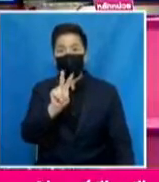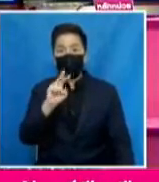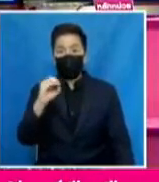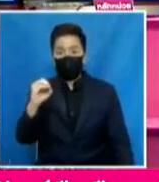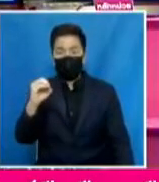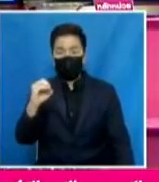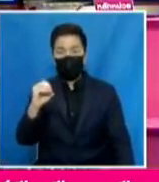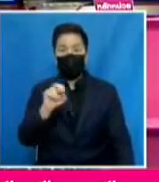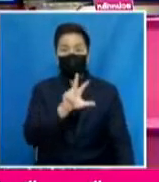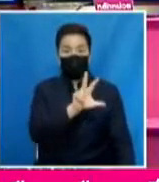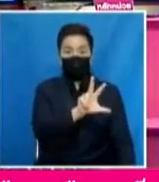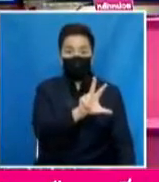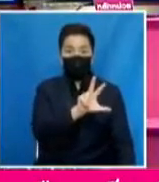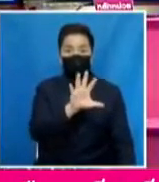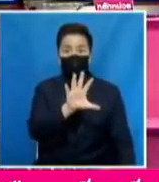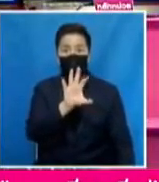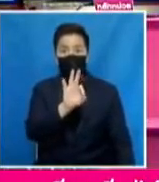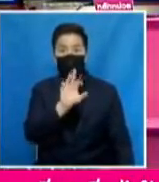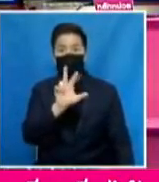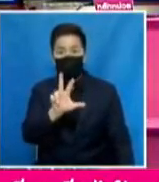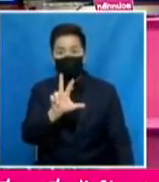3593820